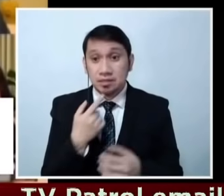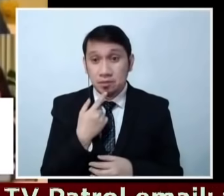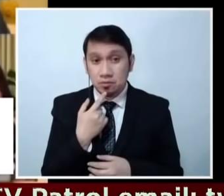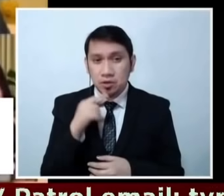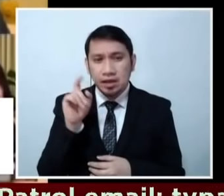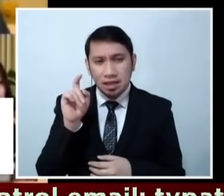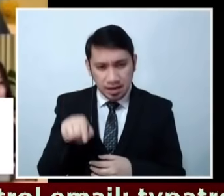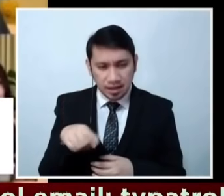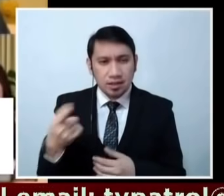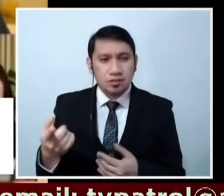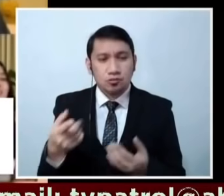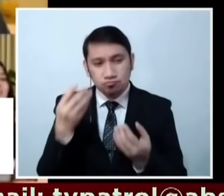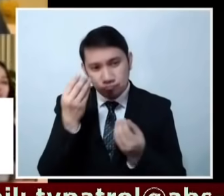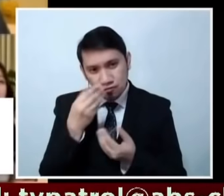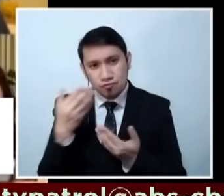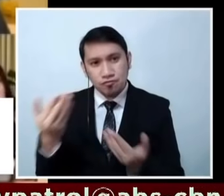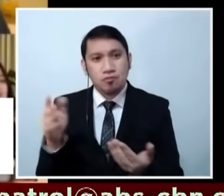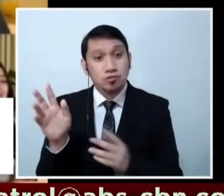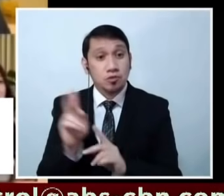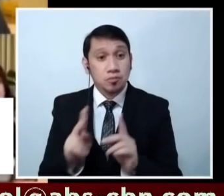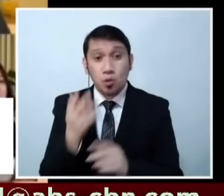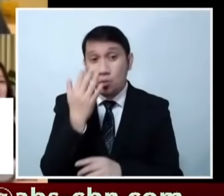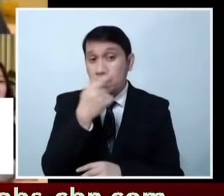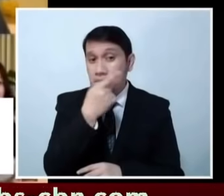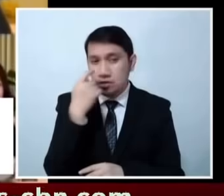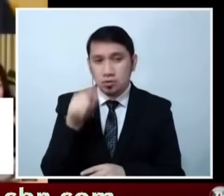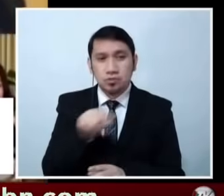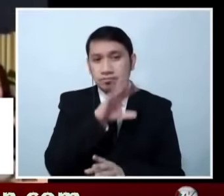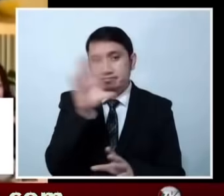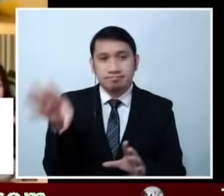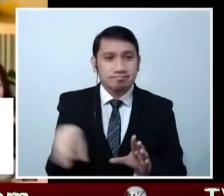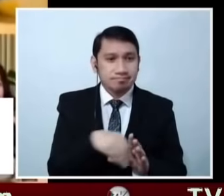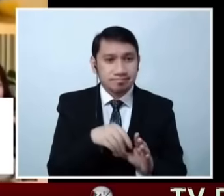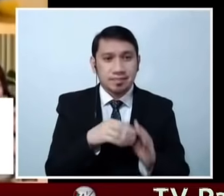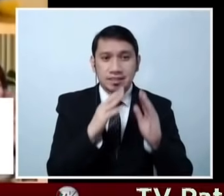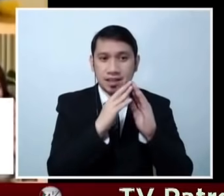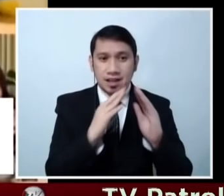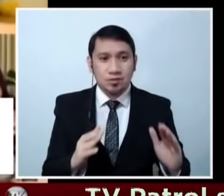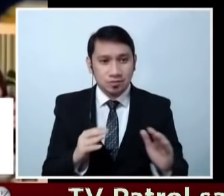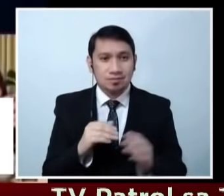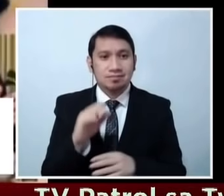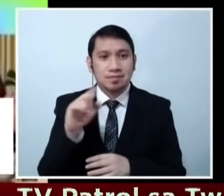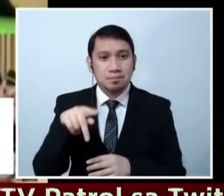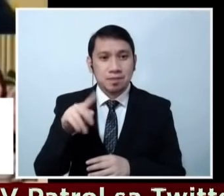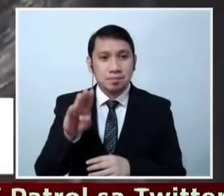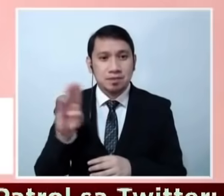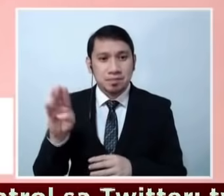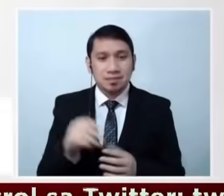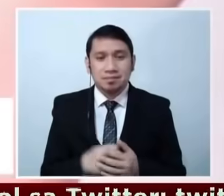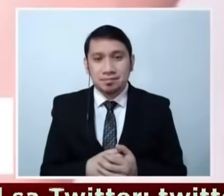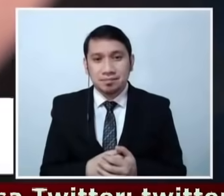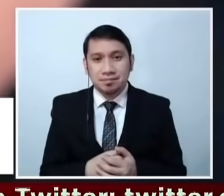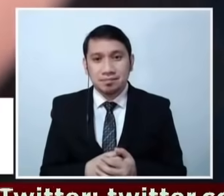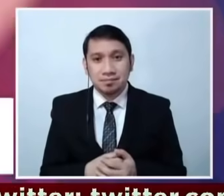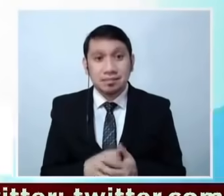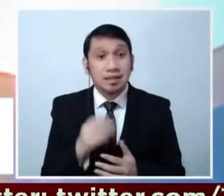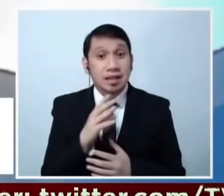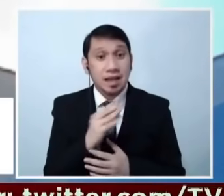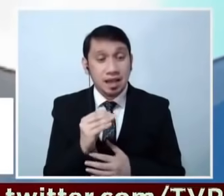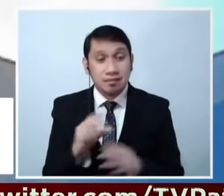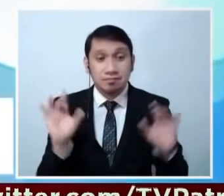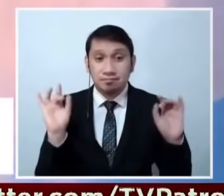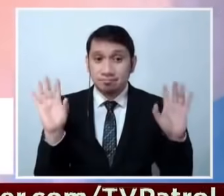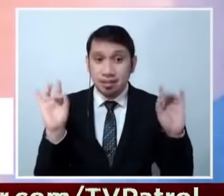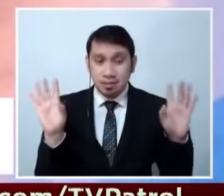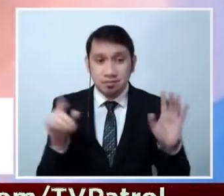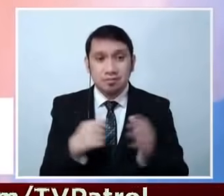iyong mga fans because you are an official celebrity housemate! Woohoo! Mula sa volleyball court, sa